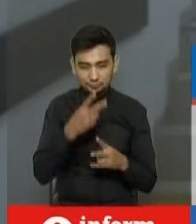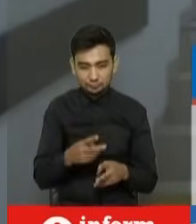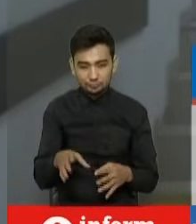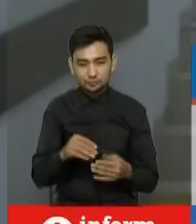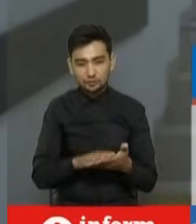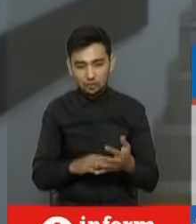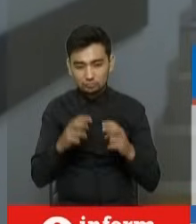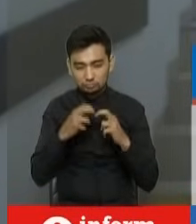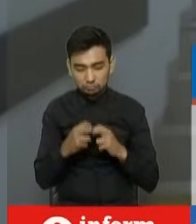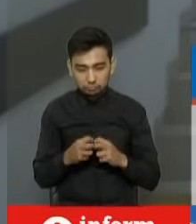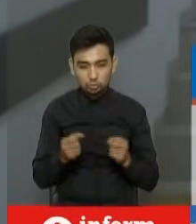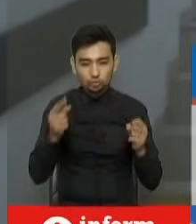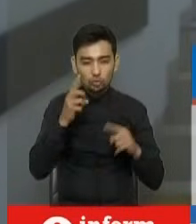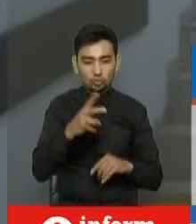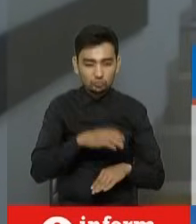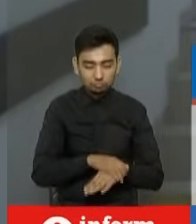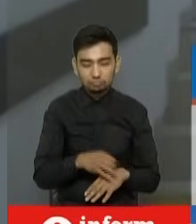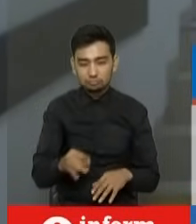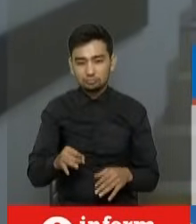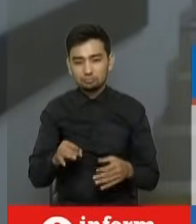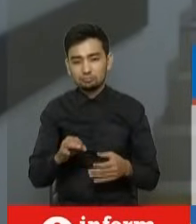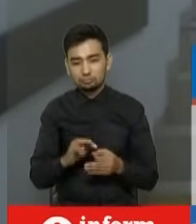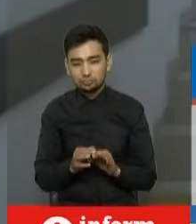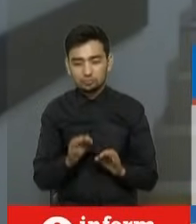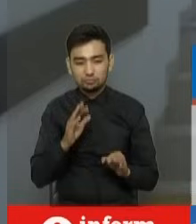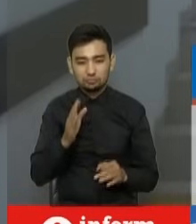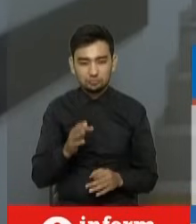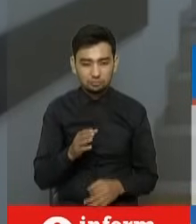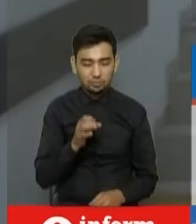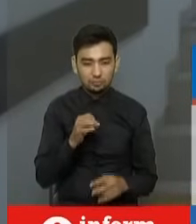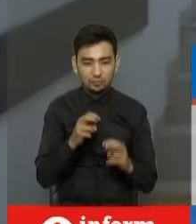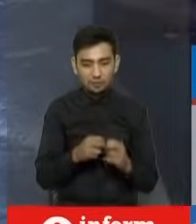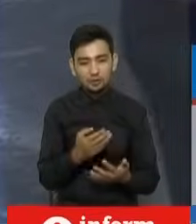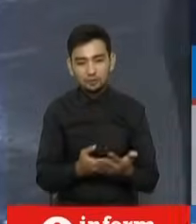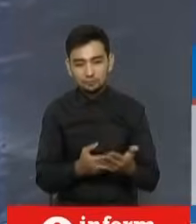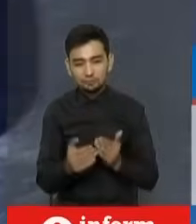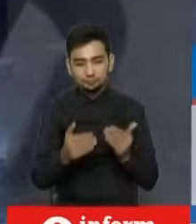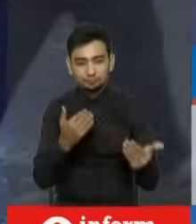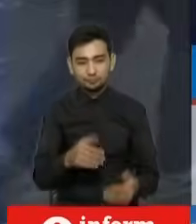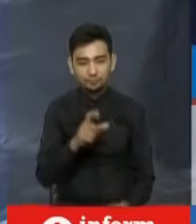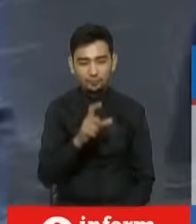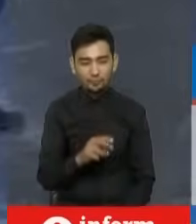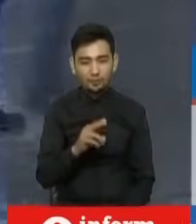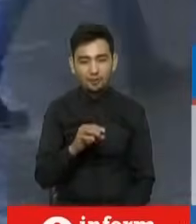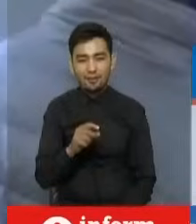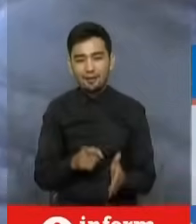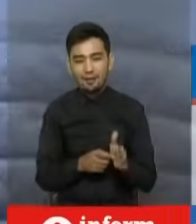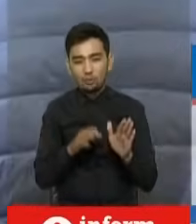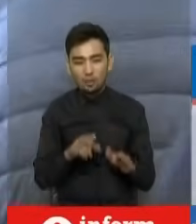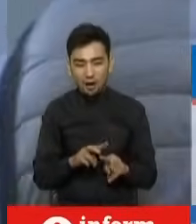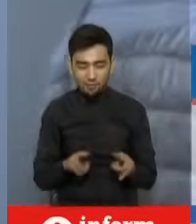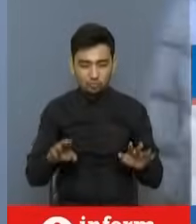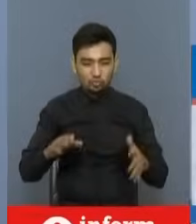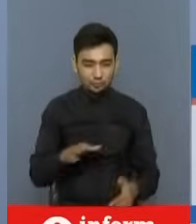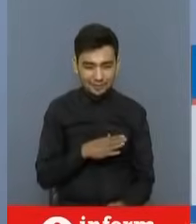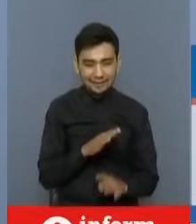принимают решение. Как мне, ну, мне сообщили, с контролером проведена разъяснительная работа. В Караганде не только уже были случаи,